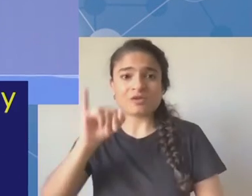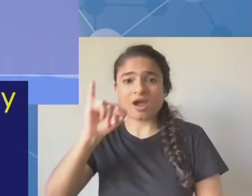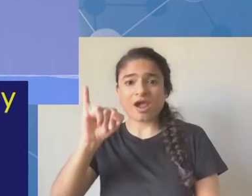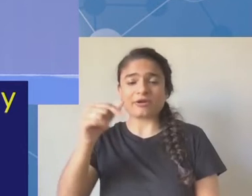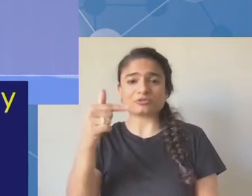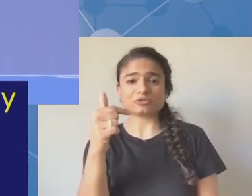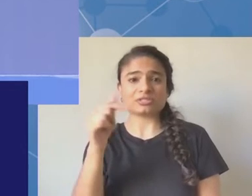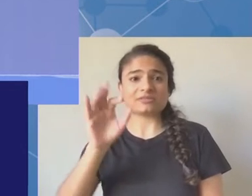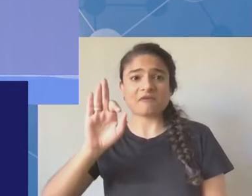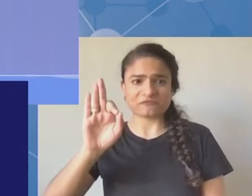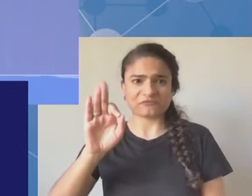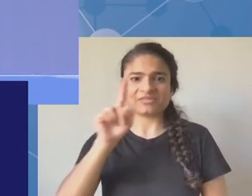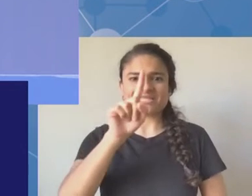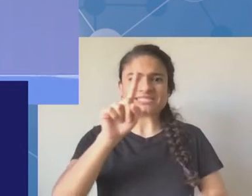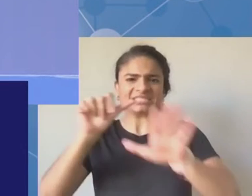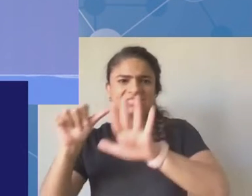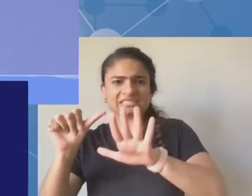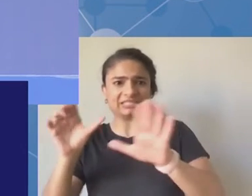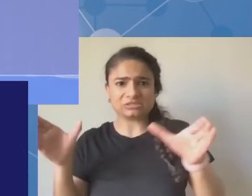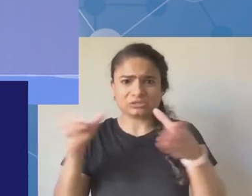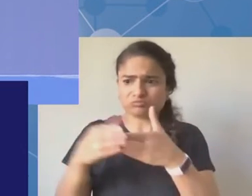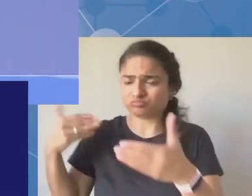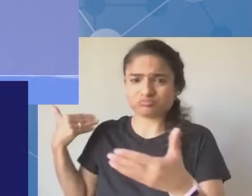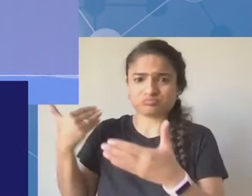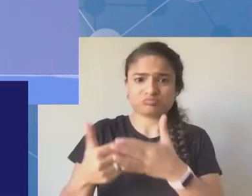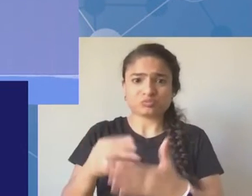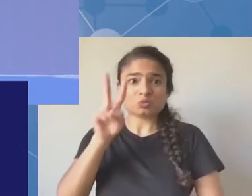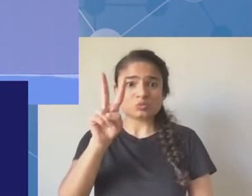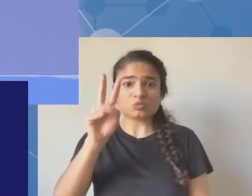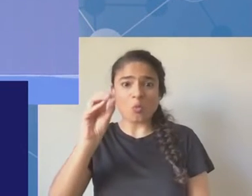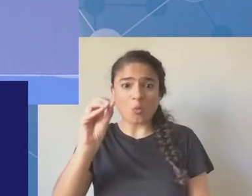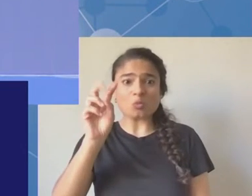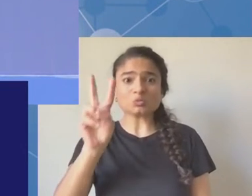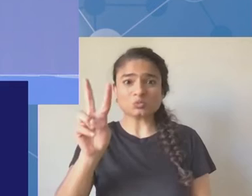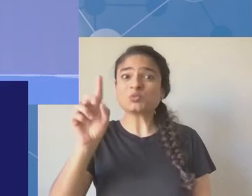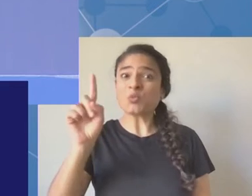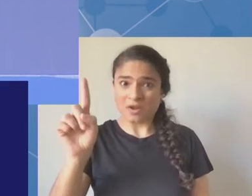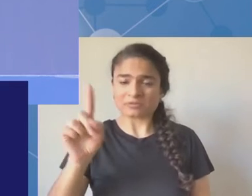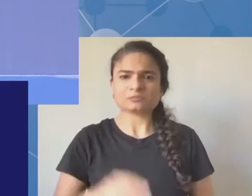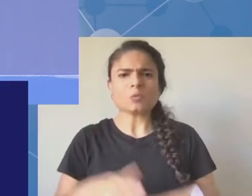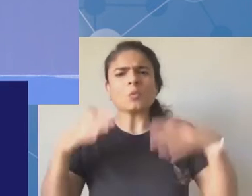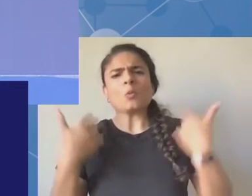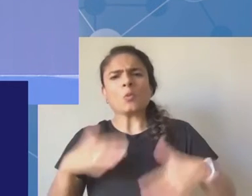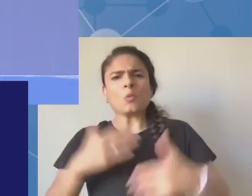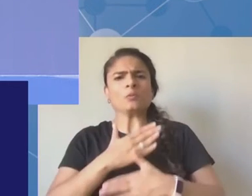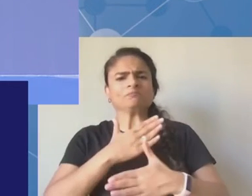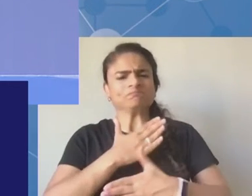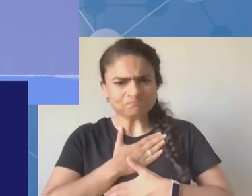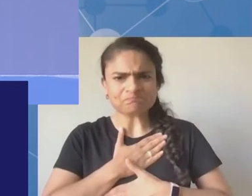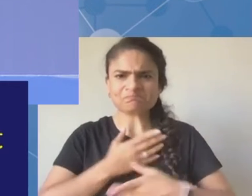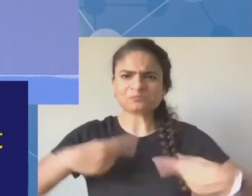саммите по цифровому, по управлению интернетом 2021 года. Сессий